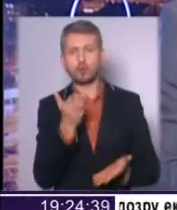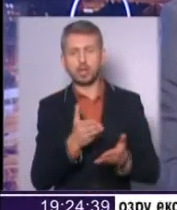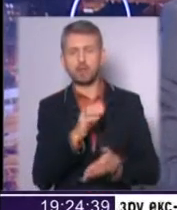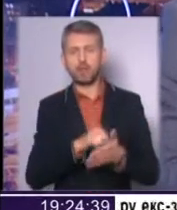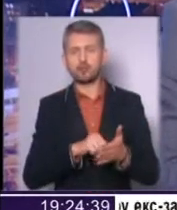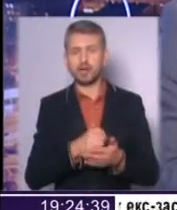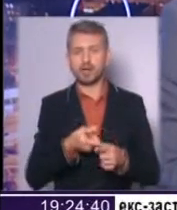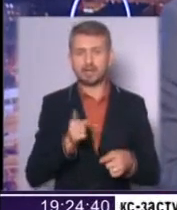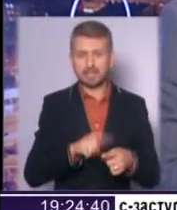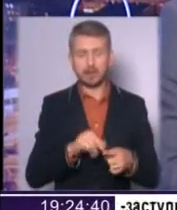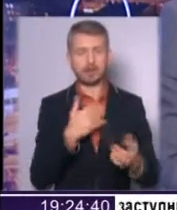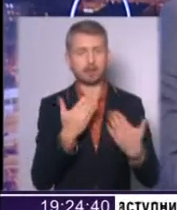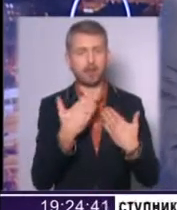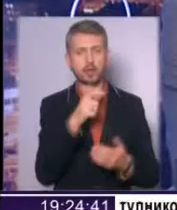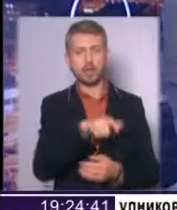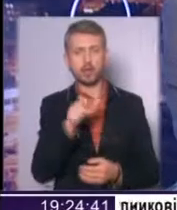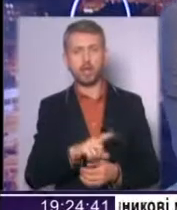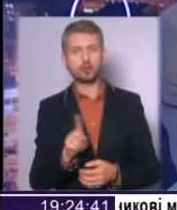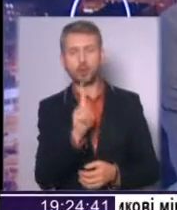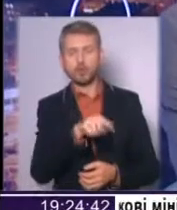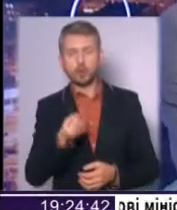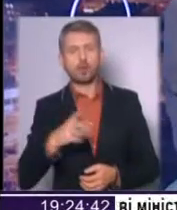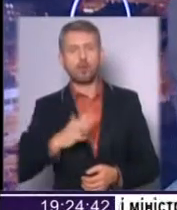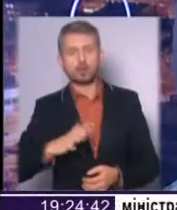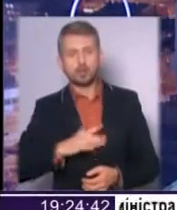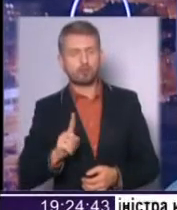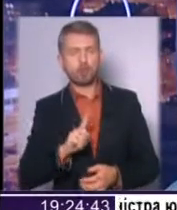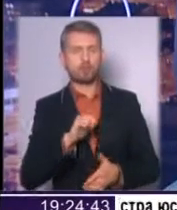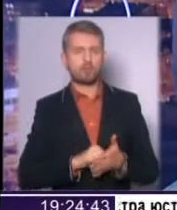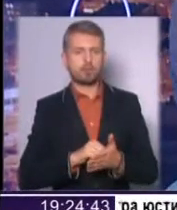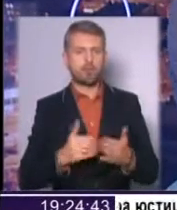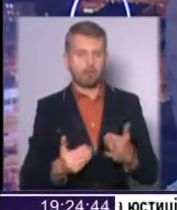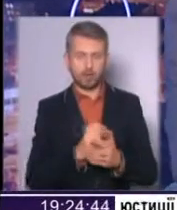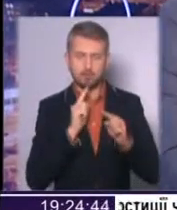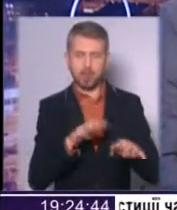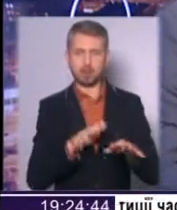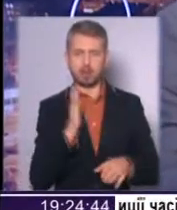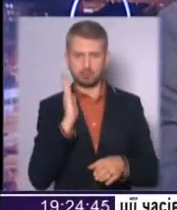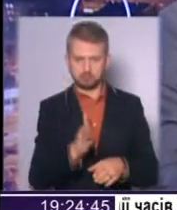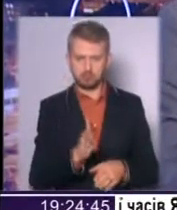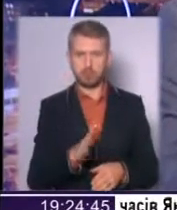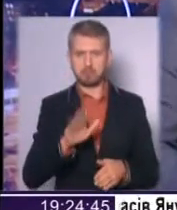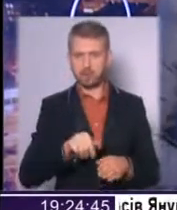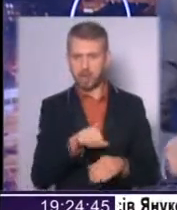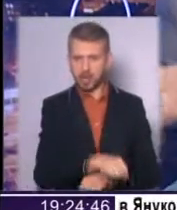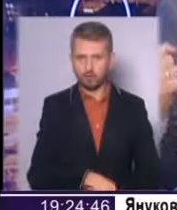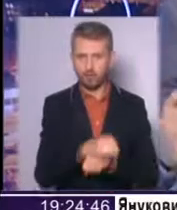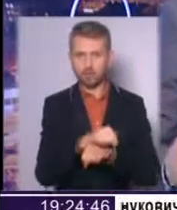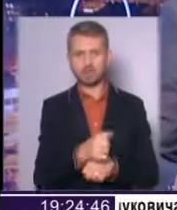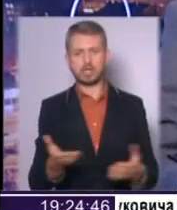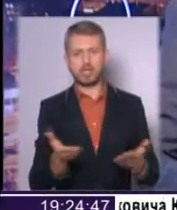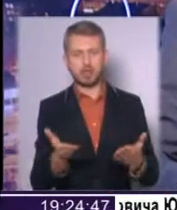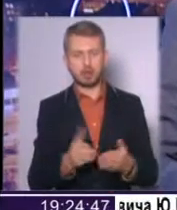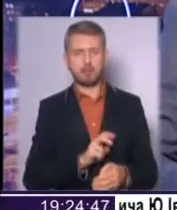турбує. Все, що відбувається, то хай відбувається поза стінами парламенту. Люди там не мають за що жити, ну це якось